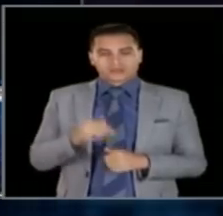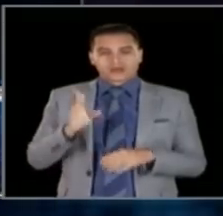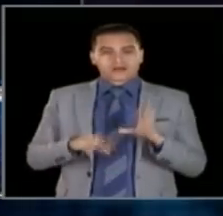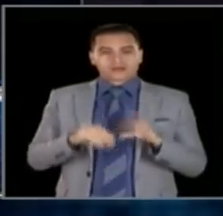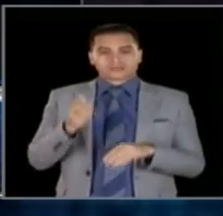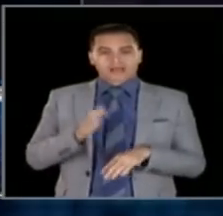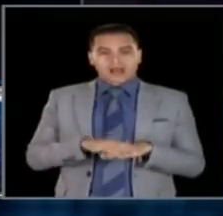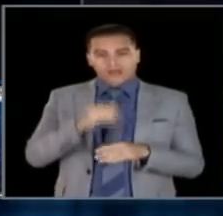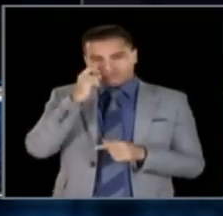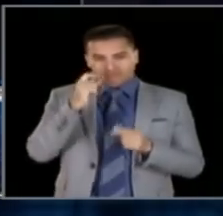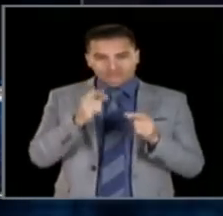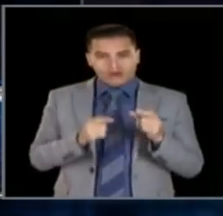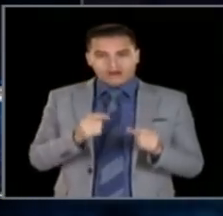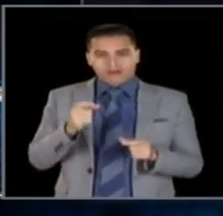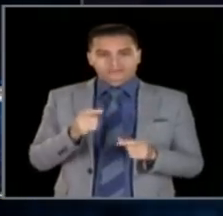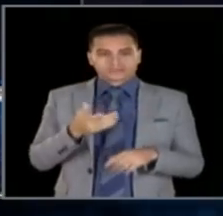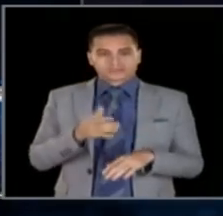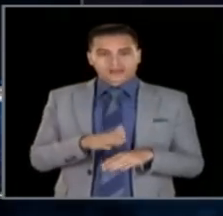قصص بتجسد تبعات القمع